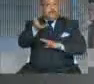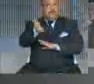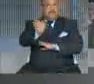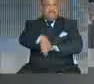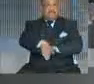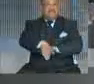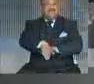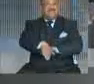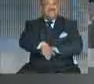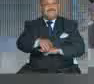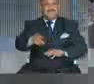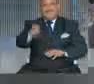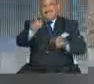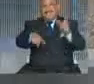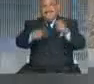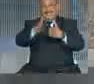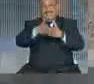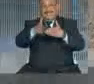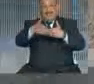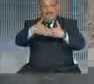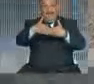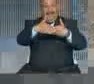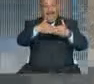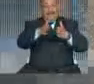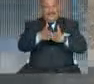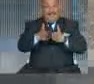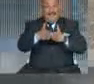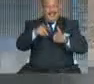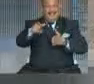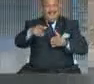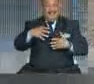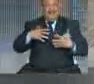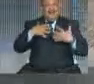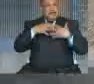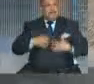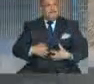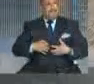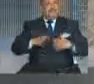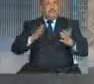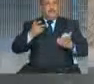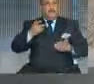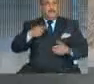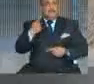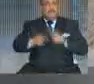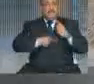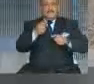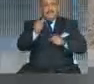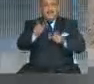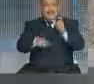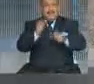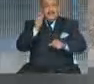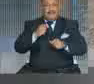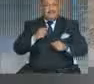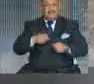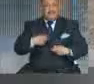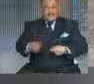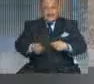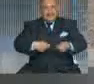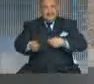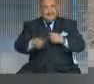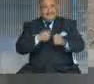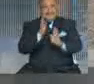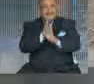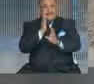الأمنية مسؤولية تكرار مثل هذه الحوادث بسبب استغلال الطريق كمسلك من قبل سيارات التهريب